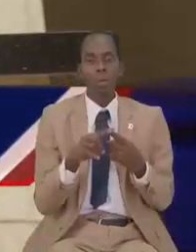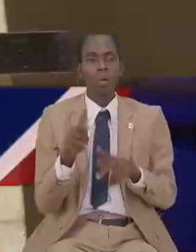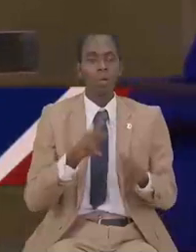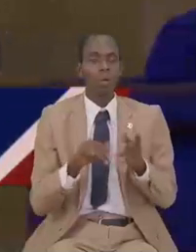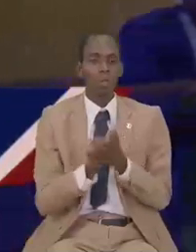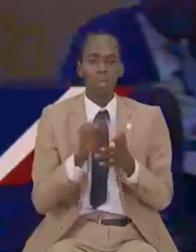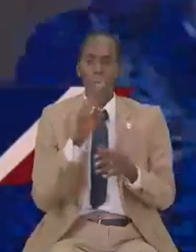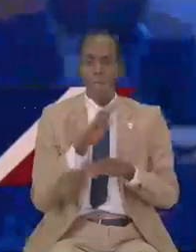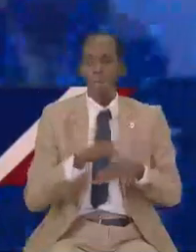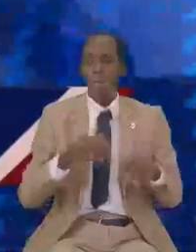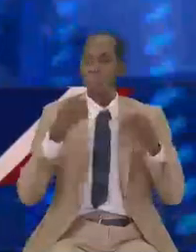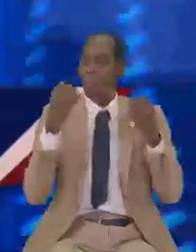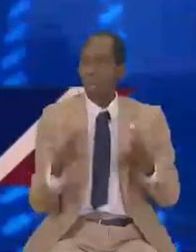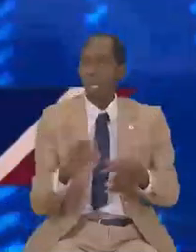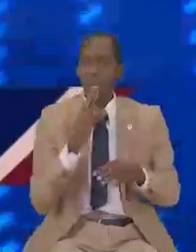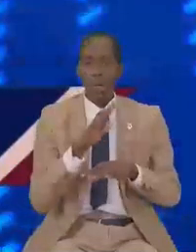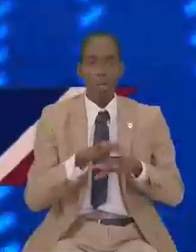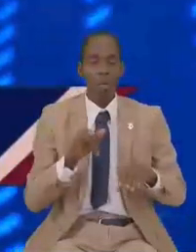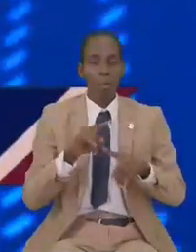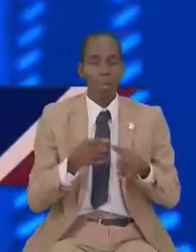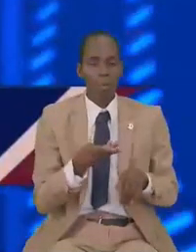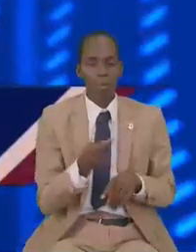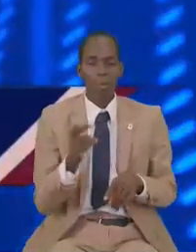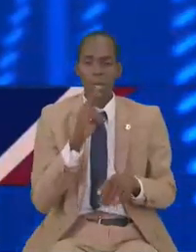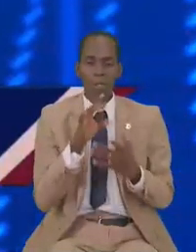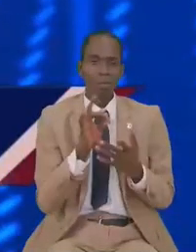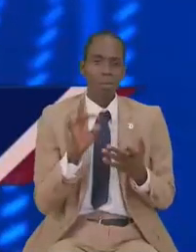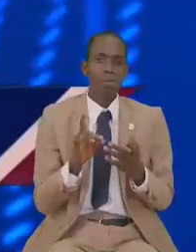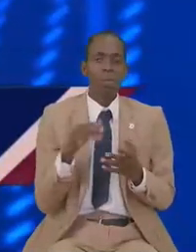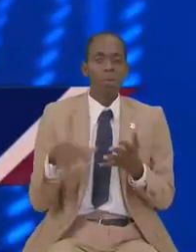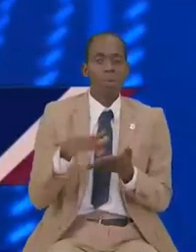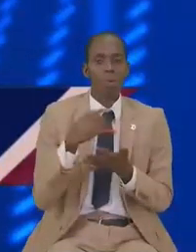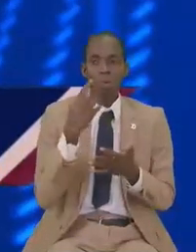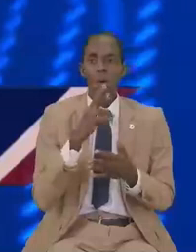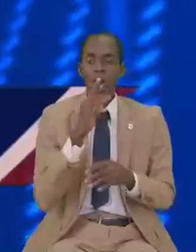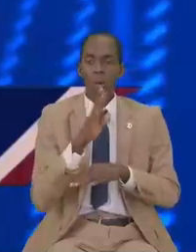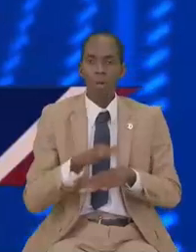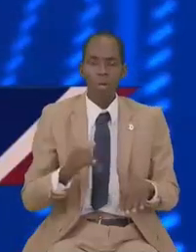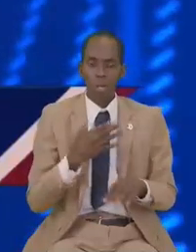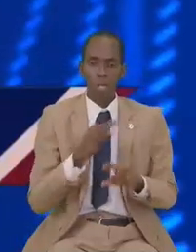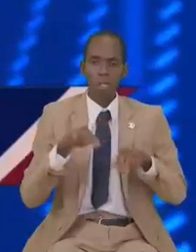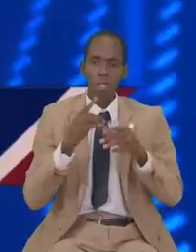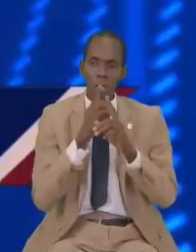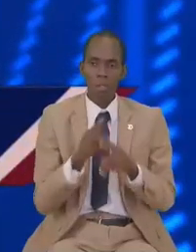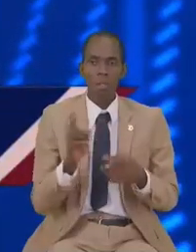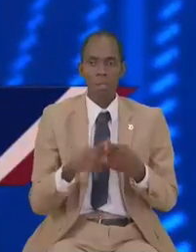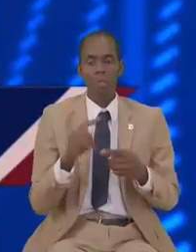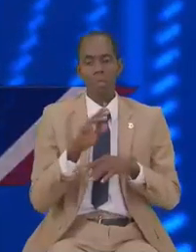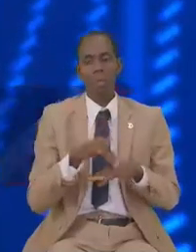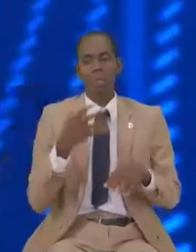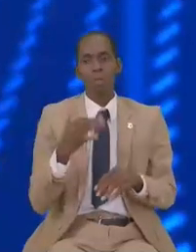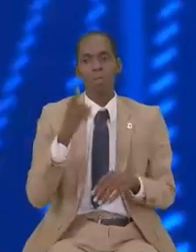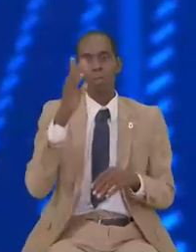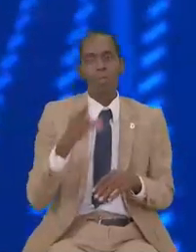Il y a beaucoup d'appelés, mais peu d'élus. Il y a ceux qui sont appelés et qui ont répondu à l'appel de Dieu. Le Seigneur